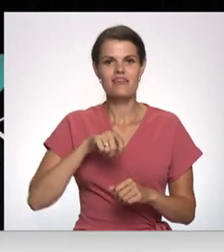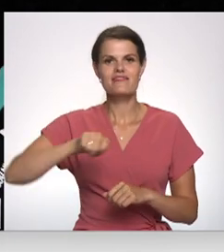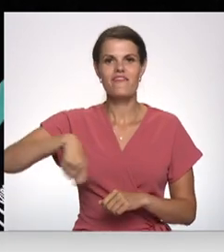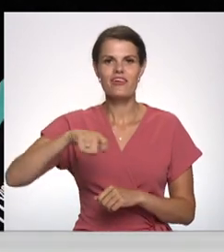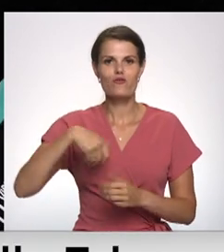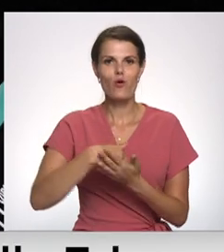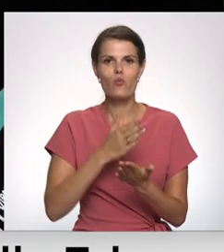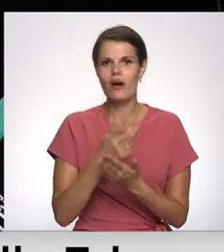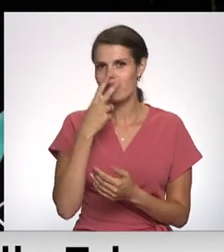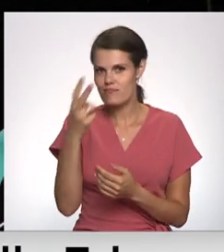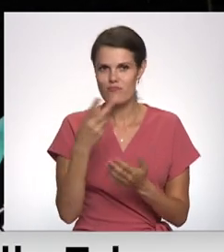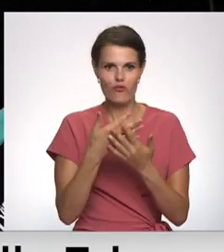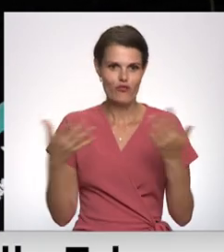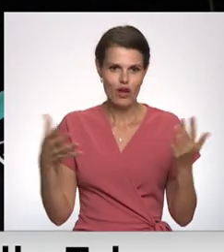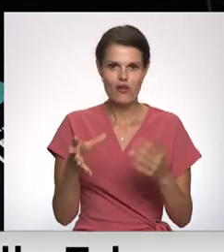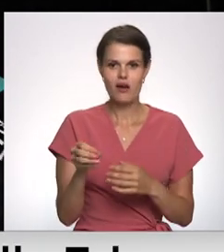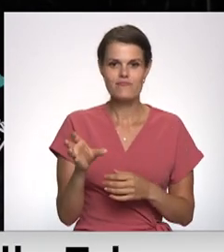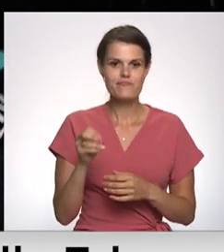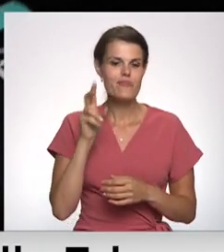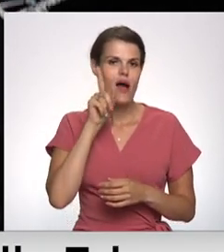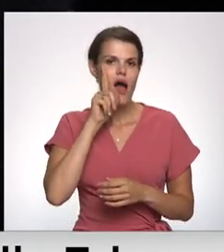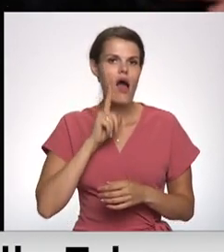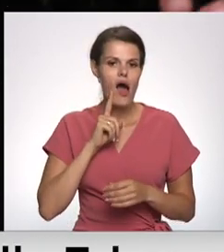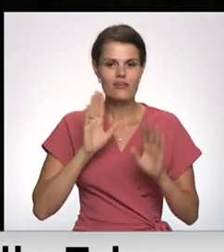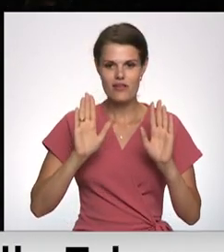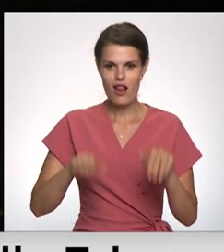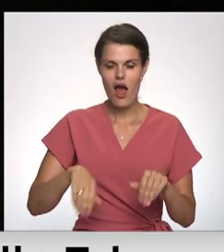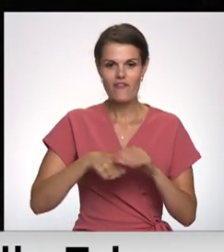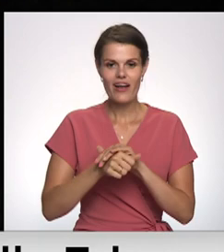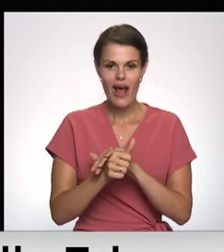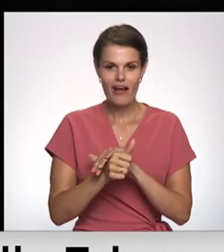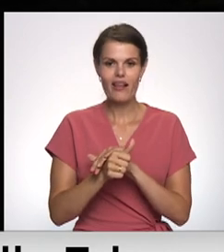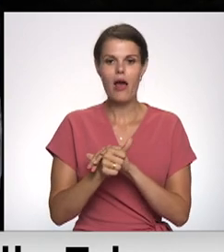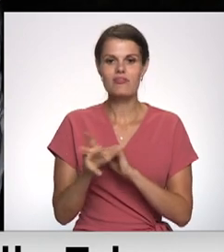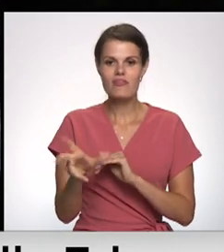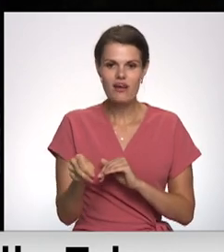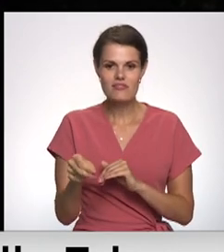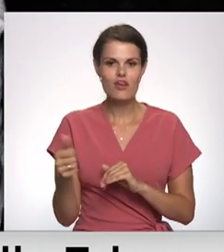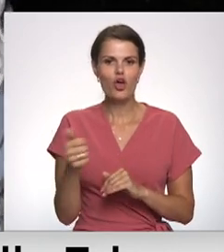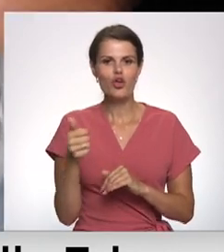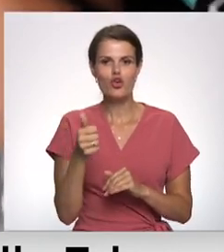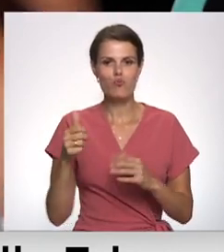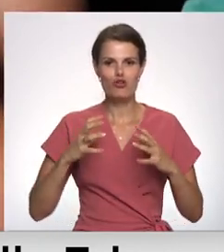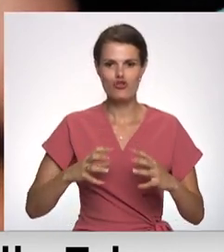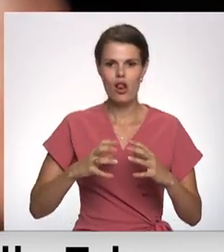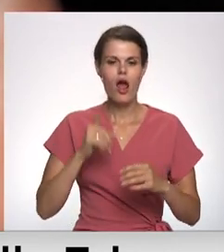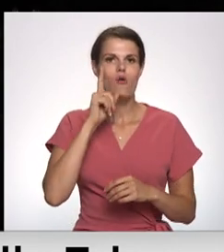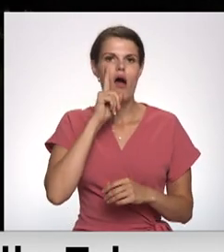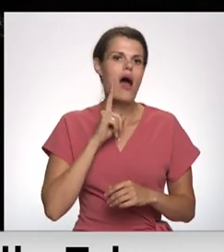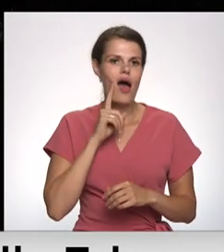nodaļā, paskatījāmies visādi šādas te, kas ir ērti, lai var gliemezes atķerti, tīpaši tādu lielo, viņu ir ērti